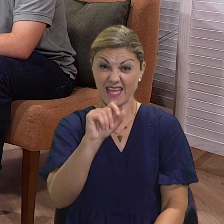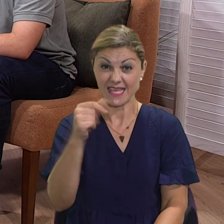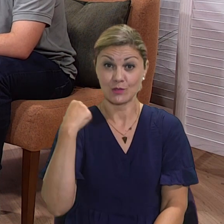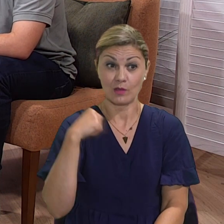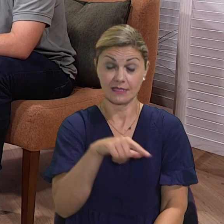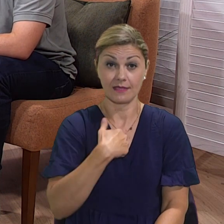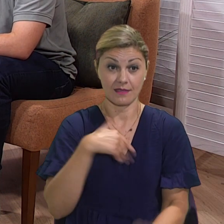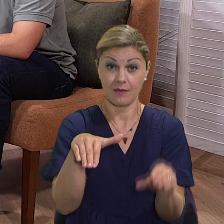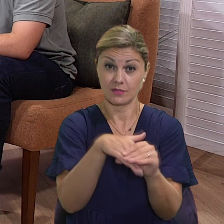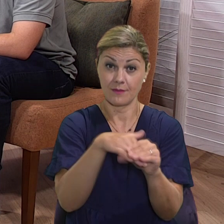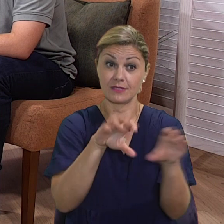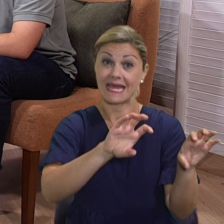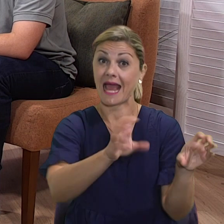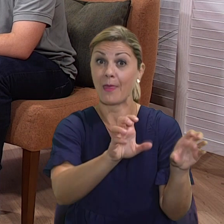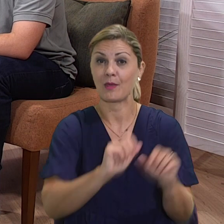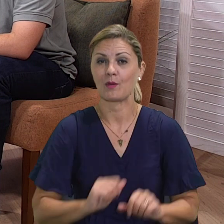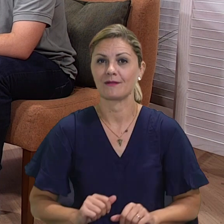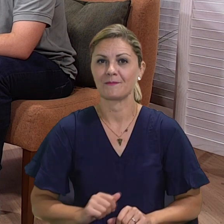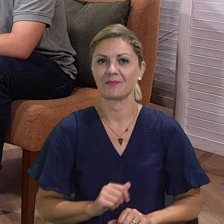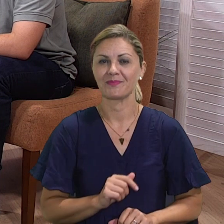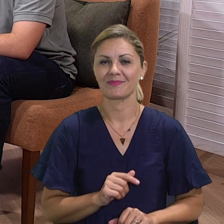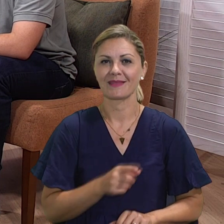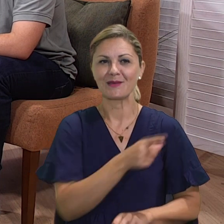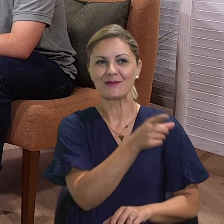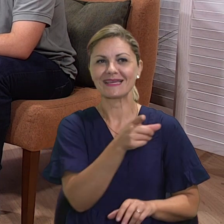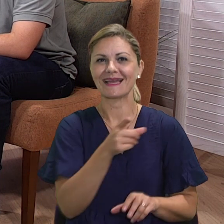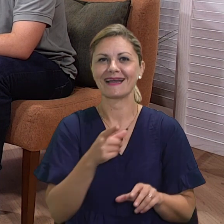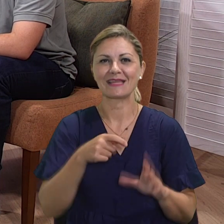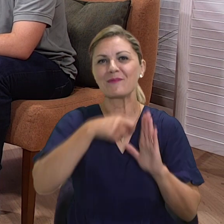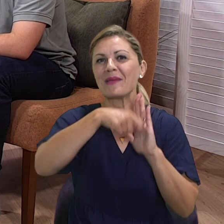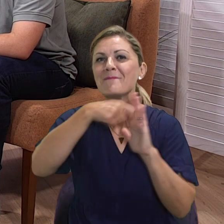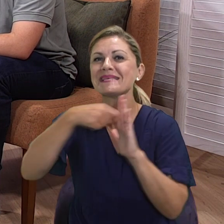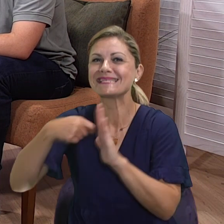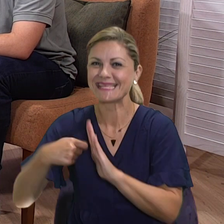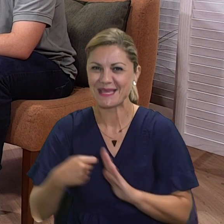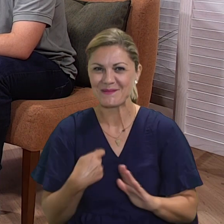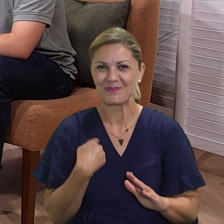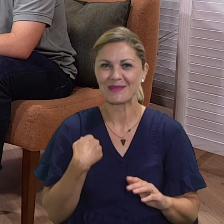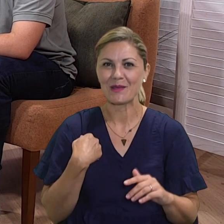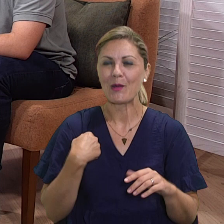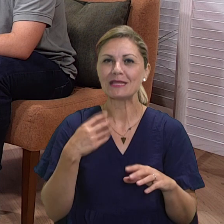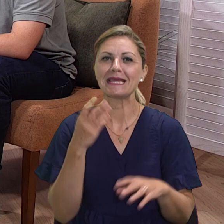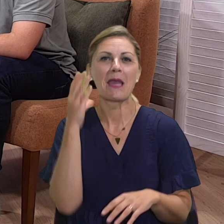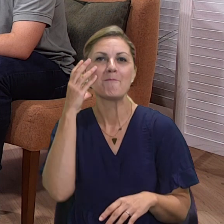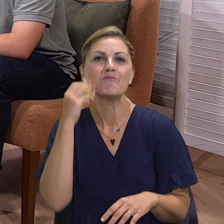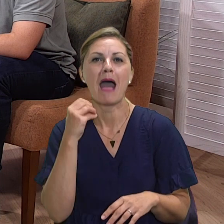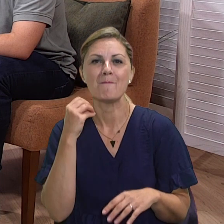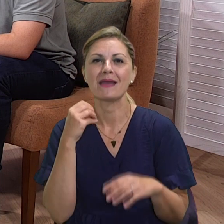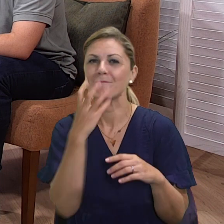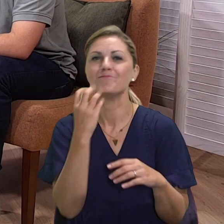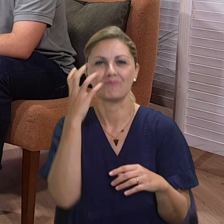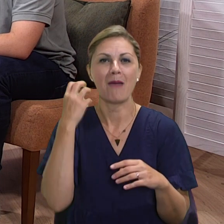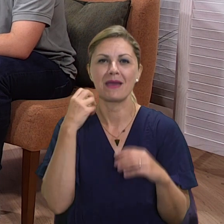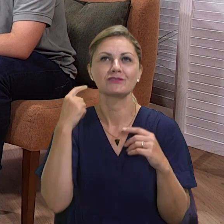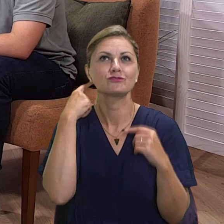koliko 12. godinu ima svoj prilog. Tako da je to počelo, onda je to bilo zanimljivo. Zašto? Zato što bi došli, zaustavili bi one babe, ajme, šta